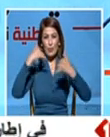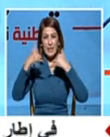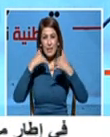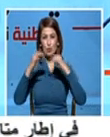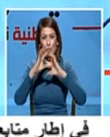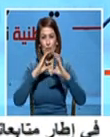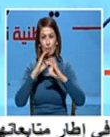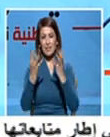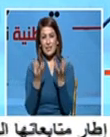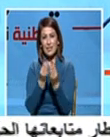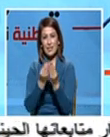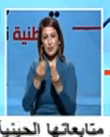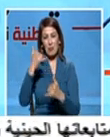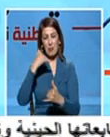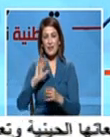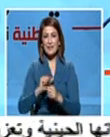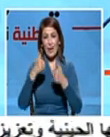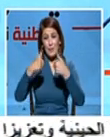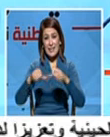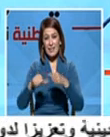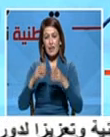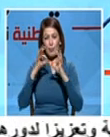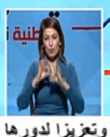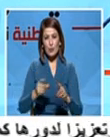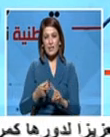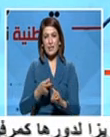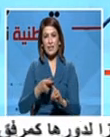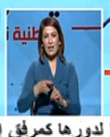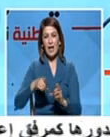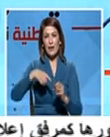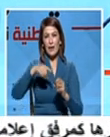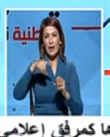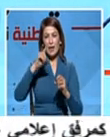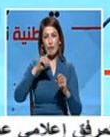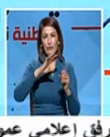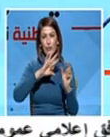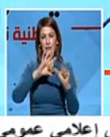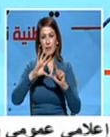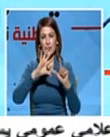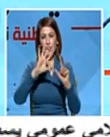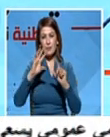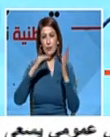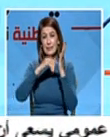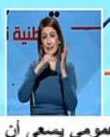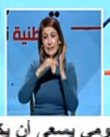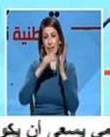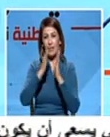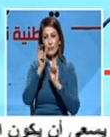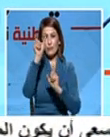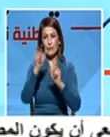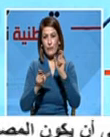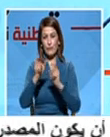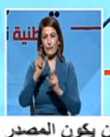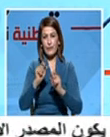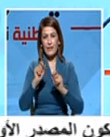ينجم يقعد، دونك اللي وصلوا يمكن 1695 واللي تعداو لل